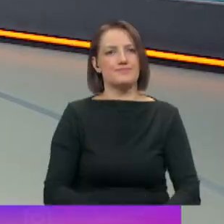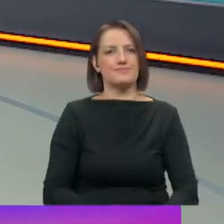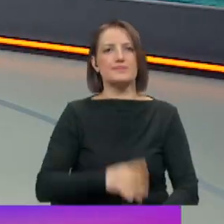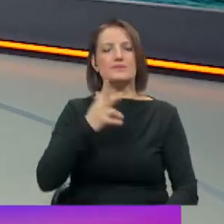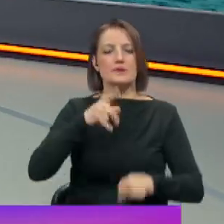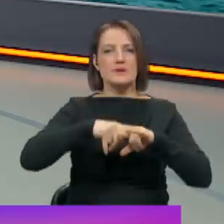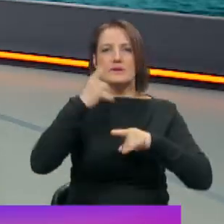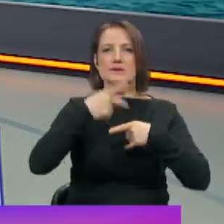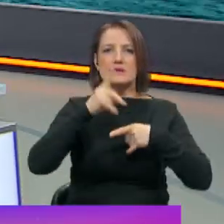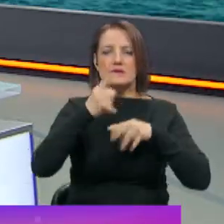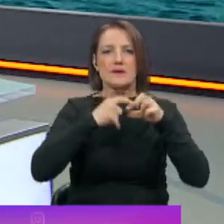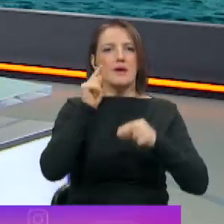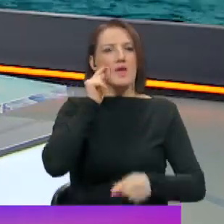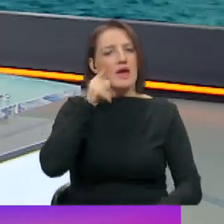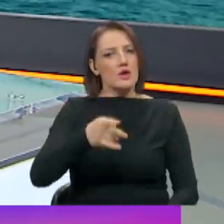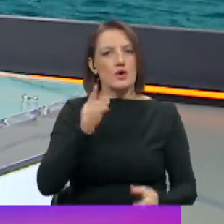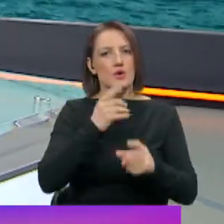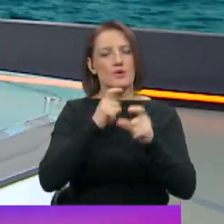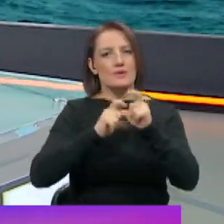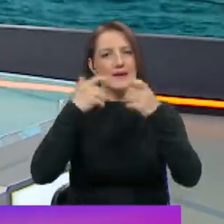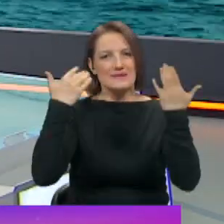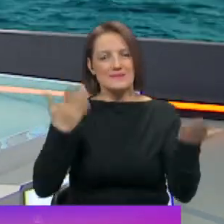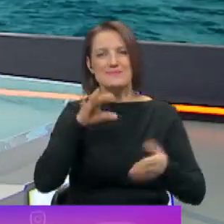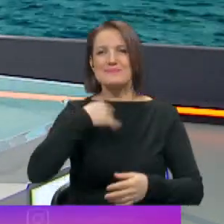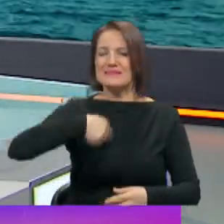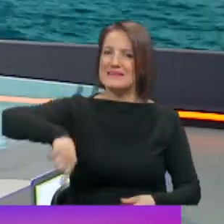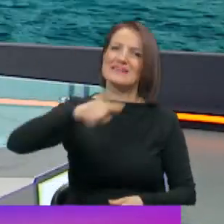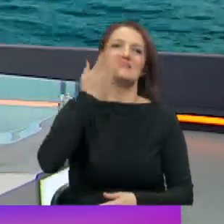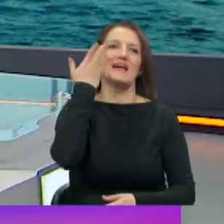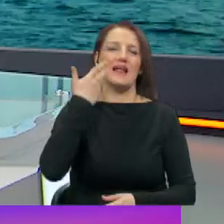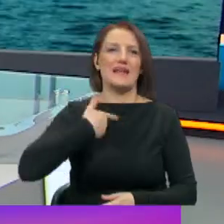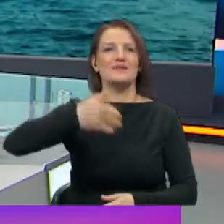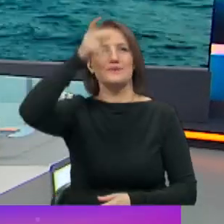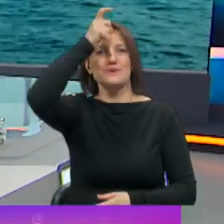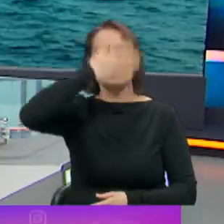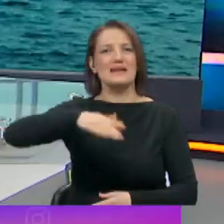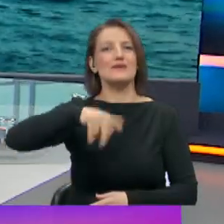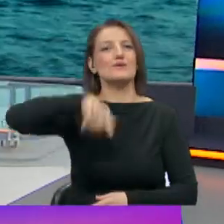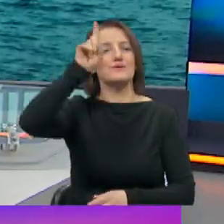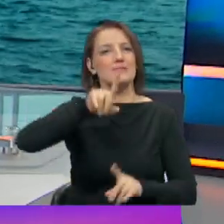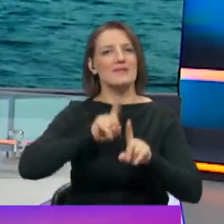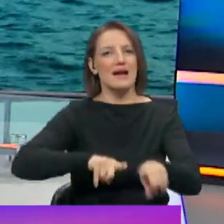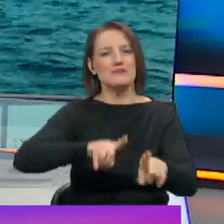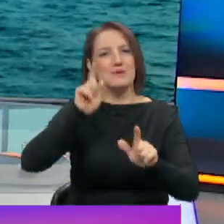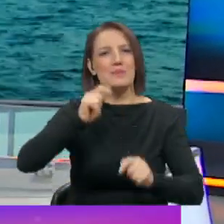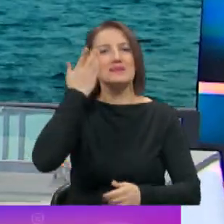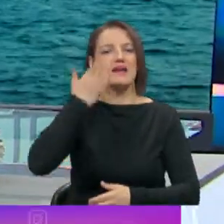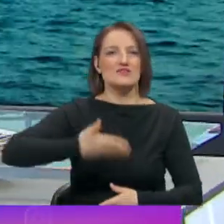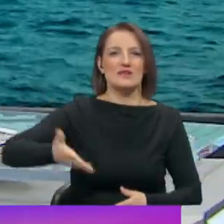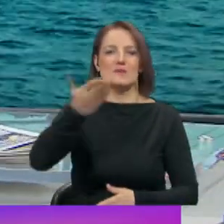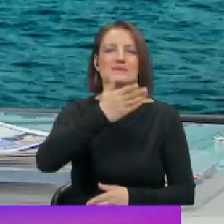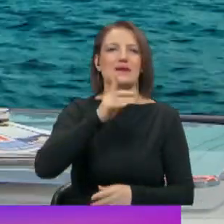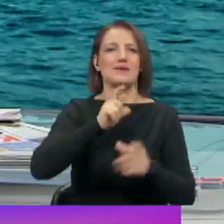Ya Hızır Bey günaydın şu anda ekran karşısında olan bizleri izleyen bizleri ve Türkiye'nin gündemi takip olan tüm izleyicilerimize